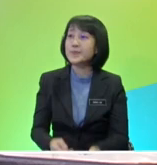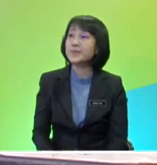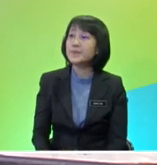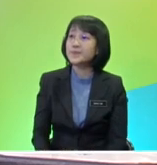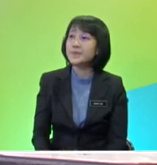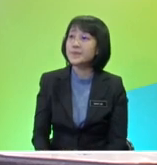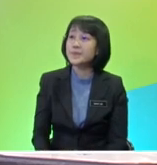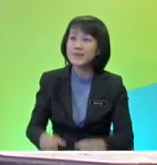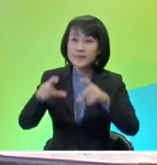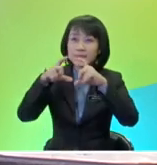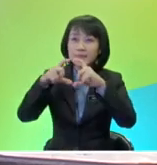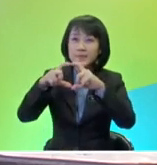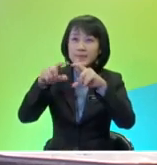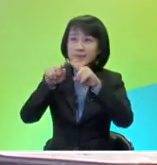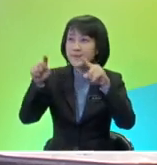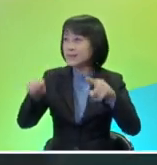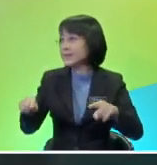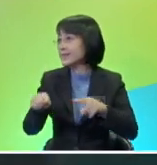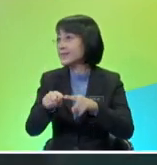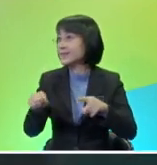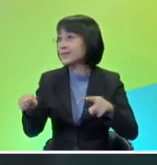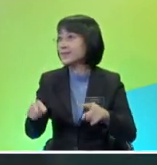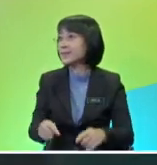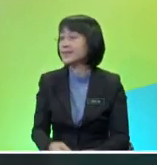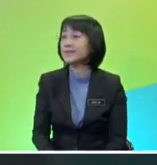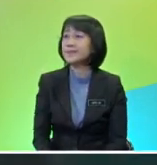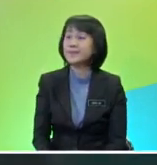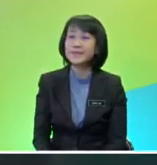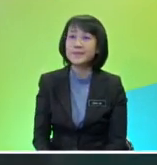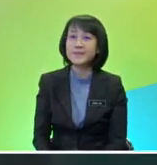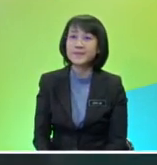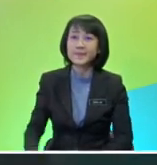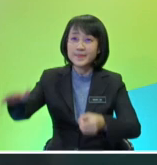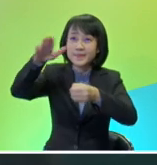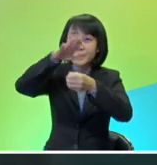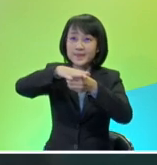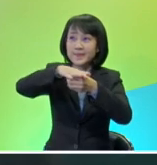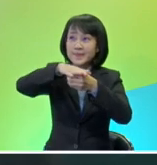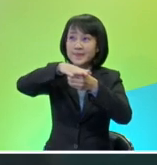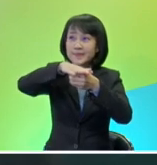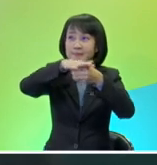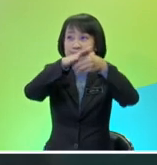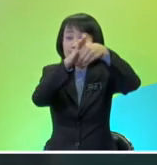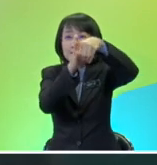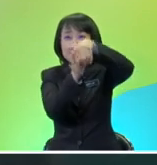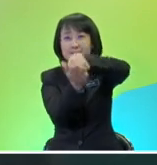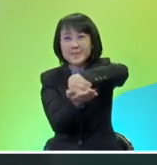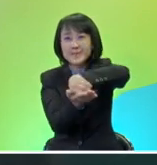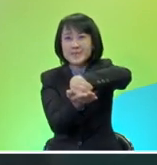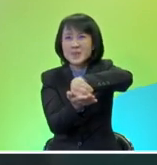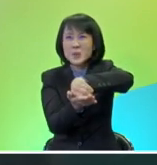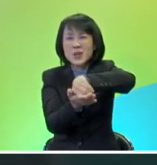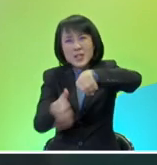Okey. Kita letak macam ni. Saya letak, cikgu. Betul. Okey. Terbalikkan. Terbalikkan. Tumpahlah, cikgu. Terbalikkan